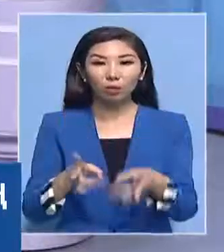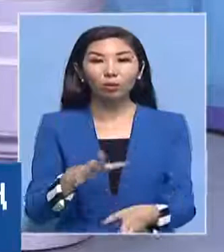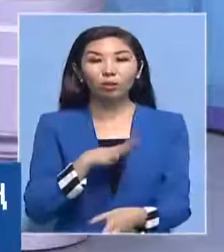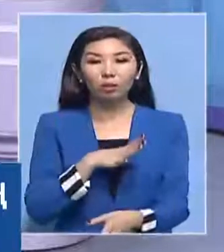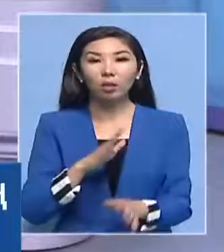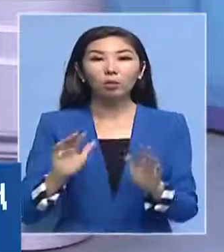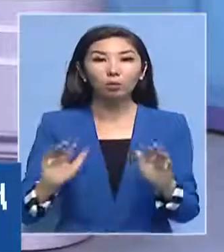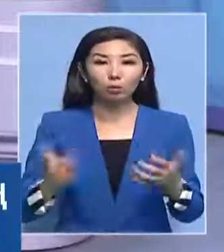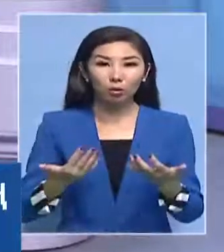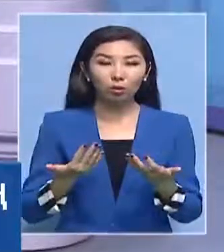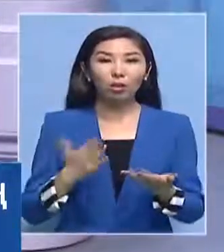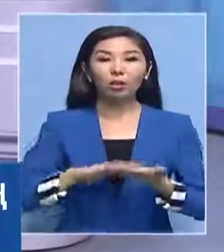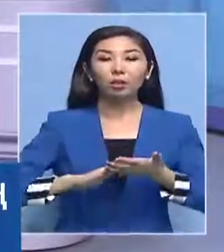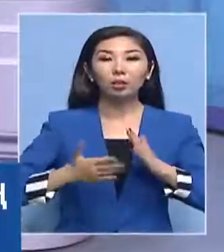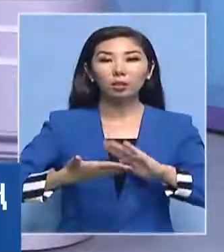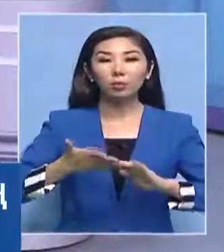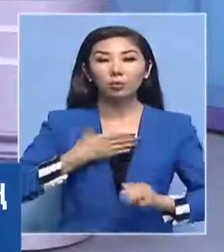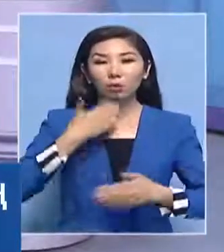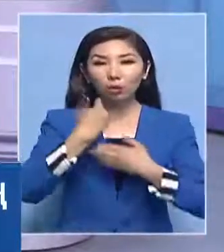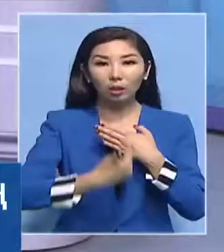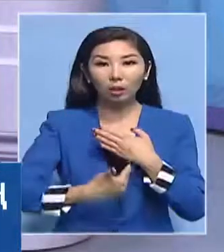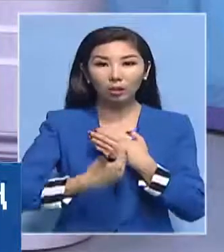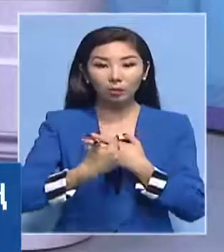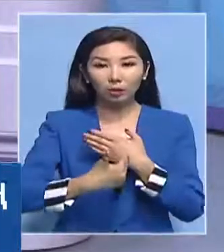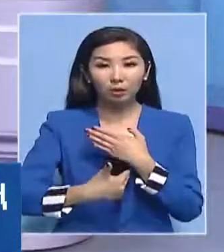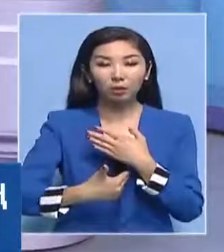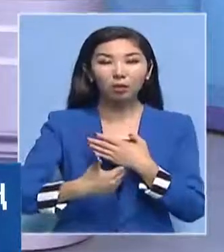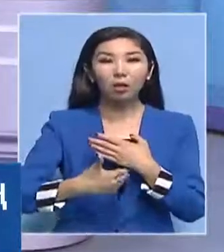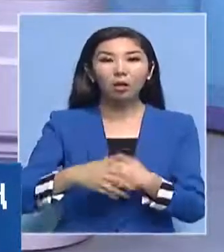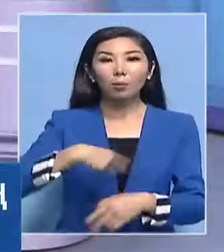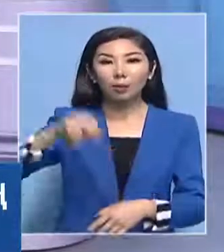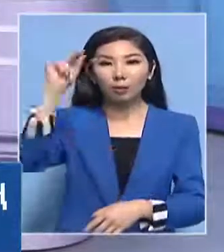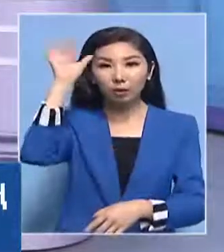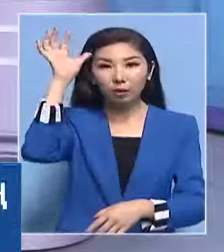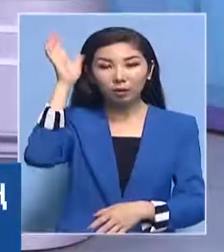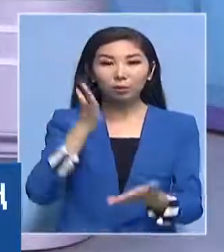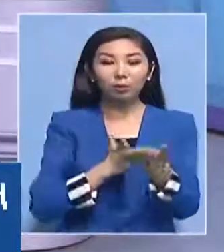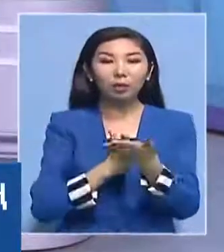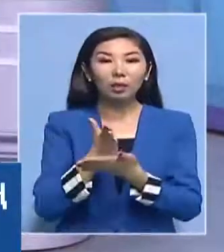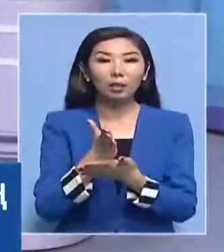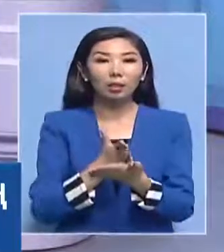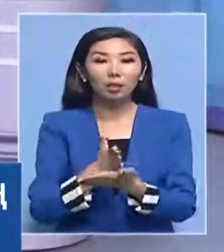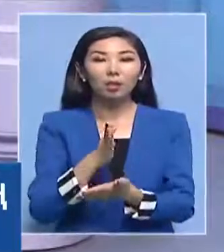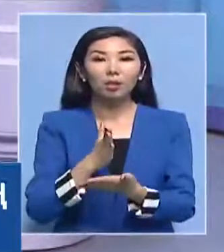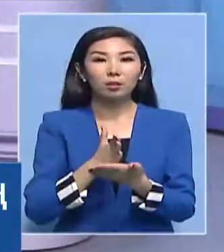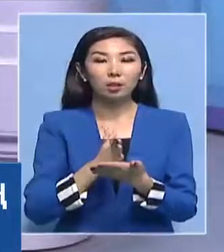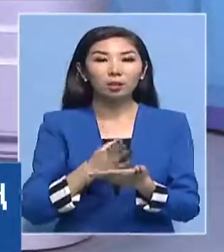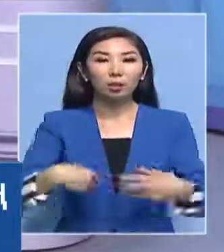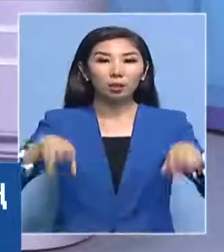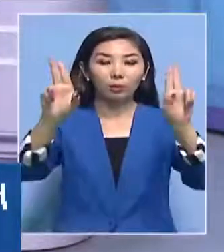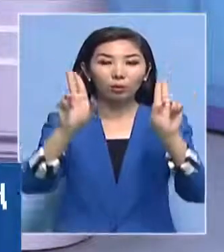Осы төтенше жағдай кезінде біздің орталық комитеттің білім және ғылым қызметкерлері кәсіподағының